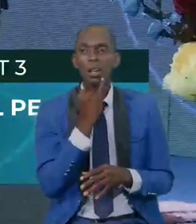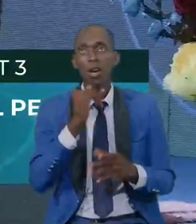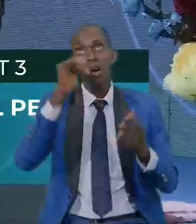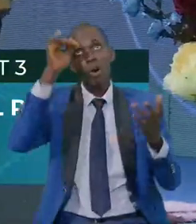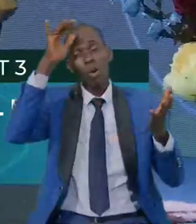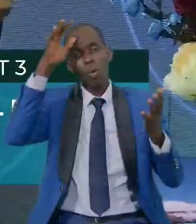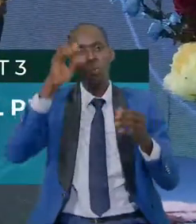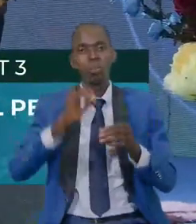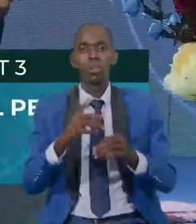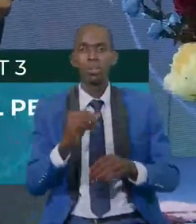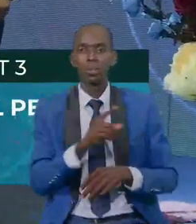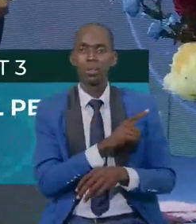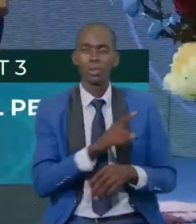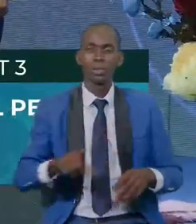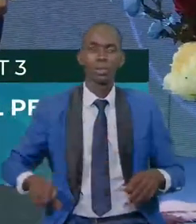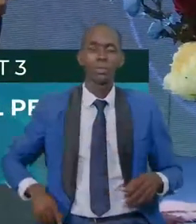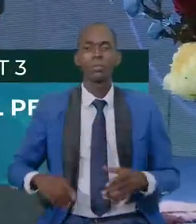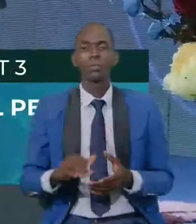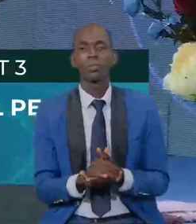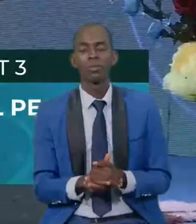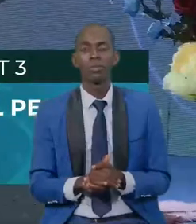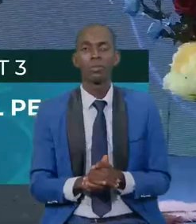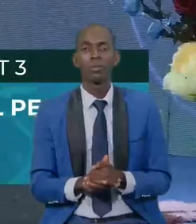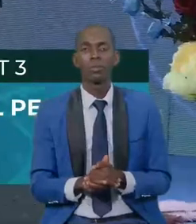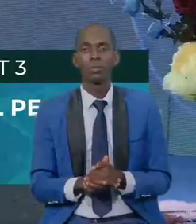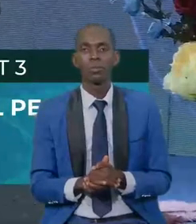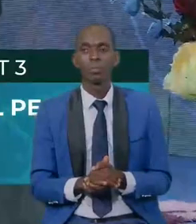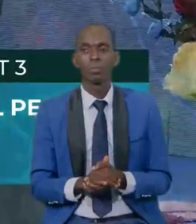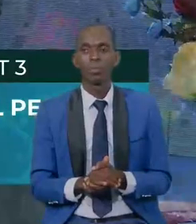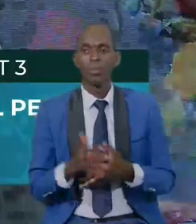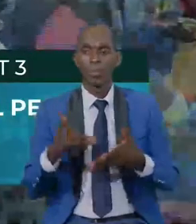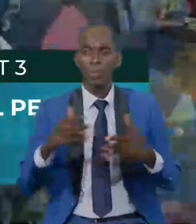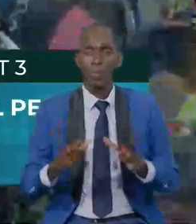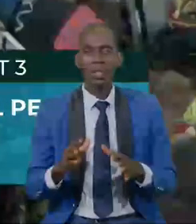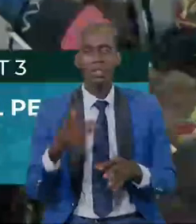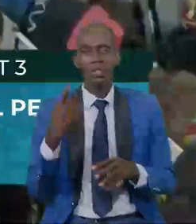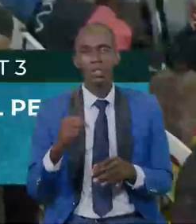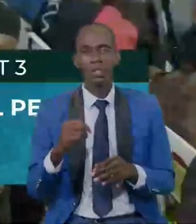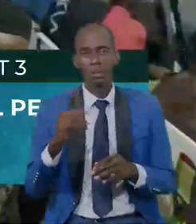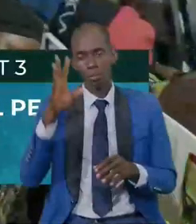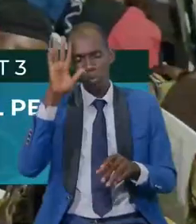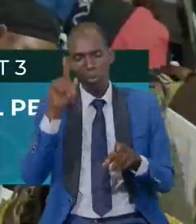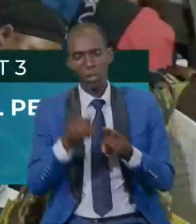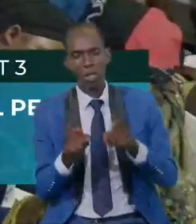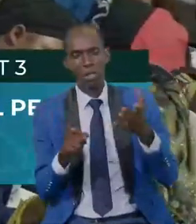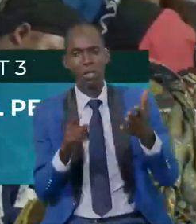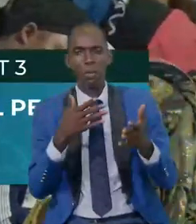130, verset 7, Israël, mets ton espoir en l'Éternel.